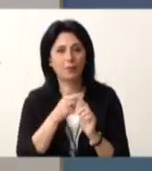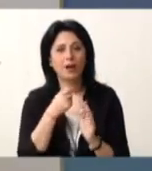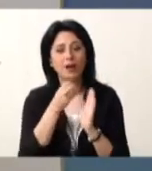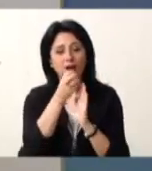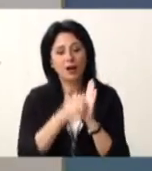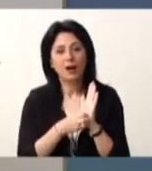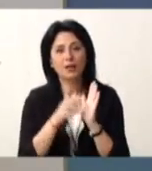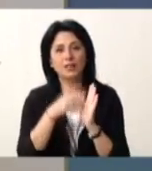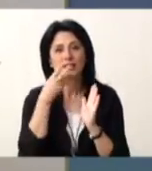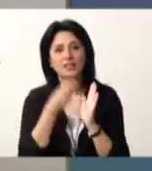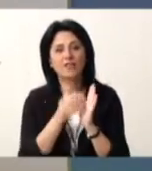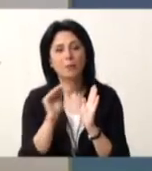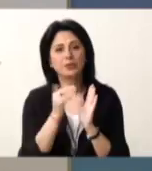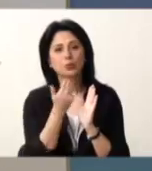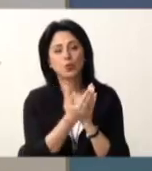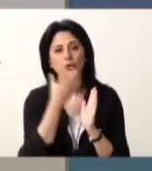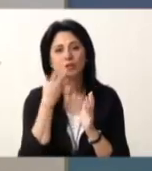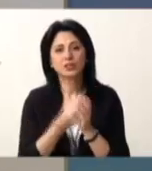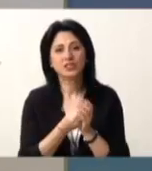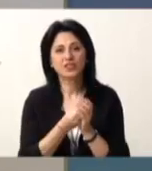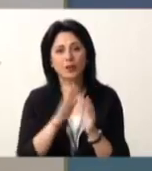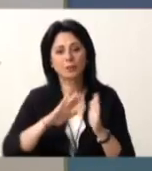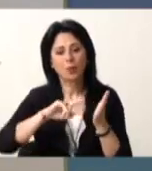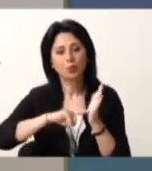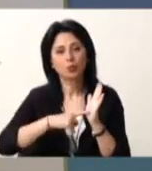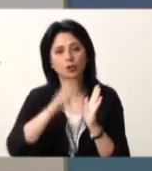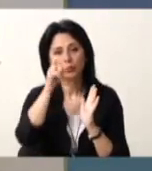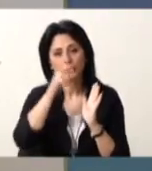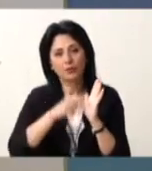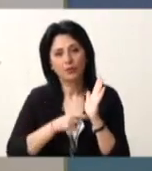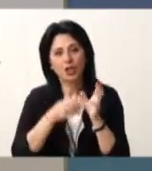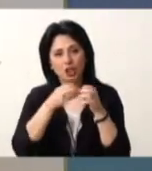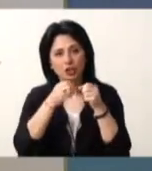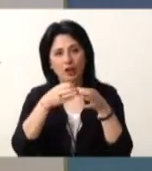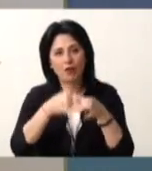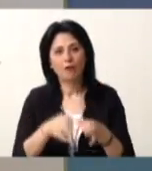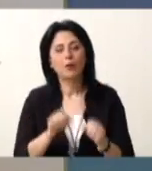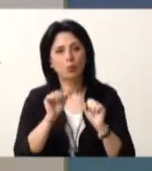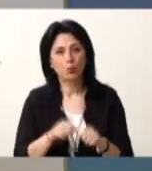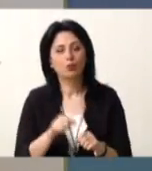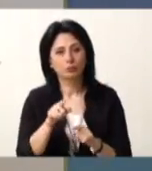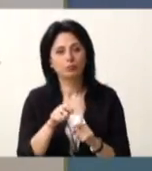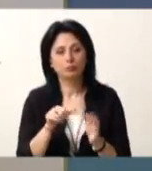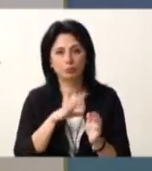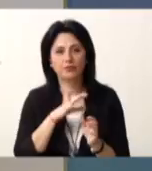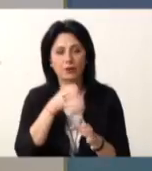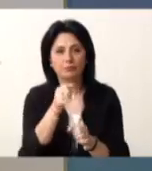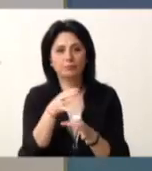საყლაპავს აქვს თავისი ფიზიოლოგიური მდებარეობა და ფიზიოლოგიური შევიწროებები, რომლებიც ძალიან დიდ როლს